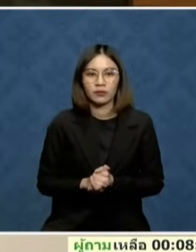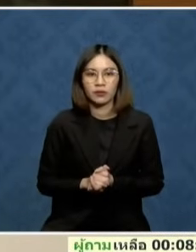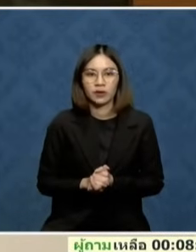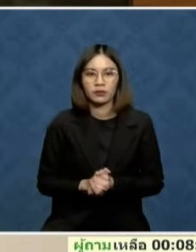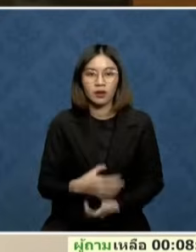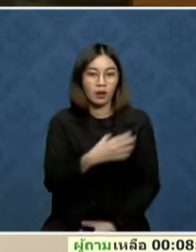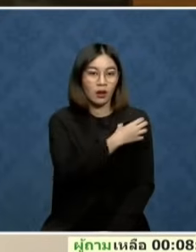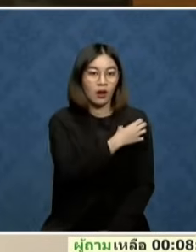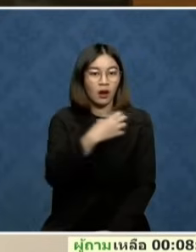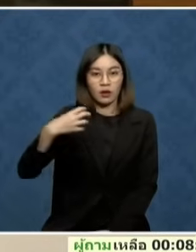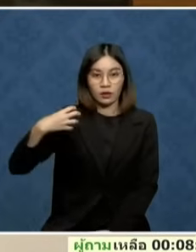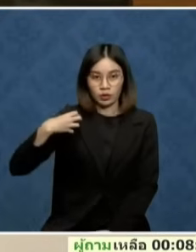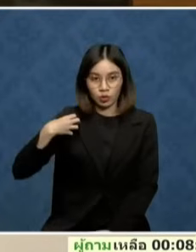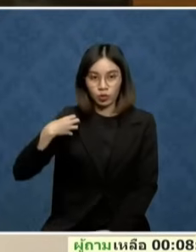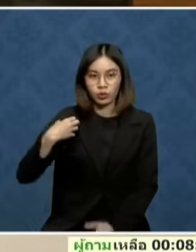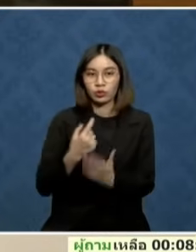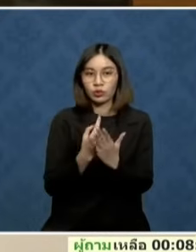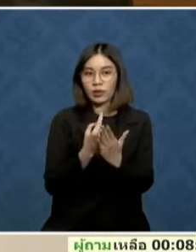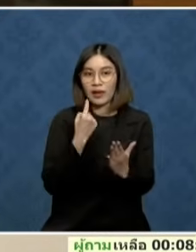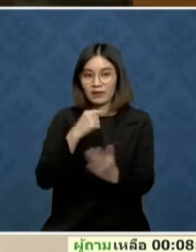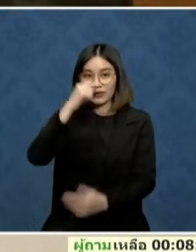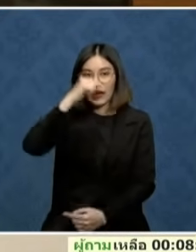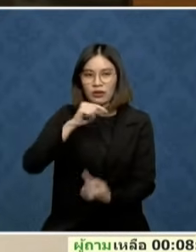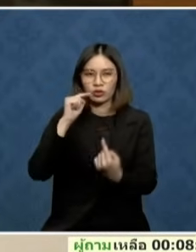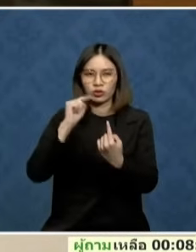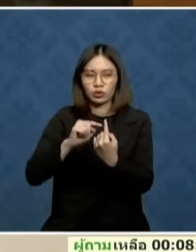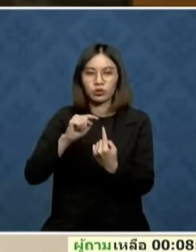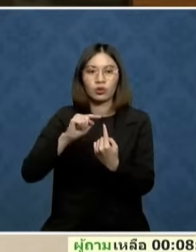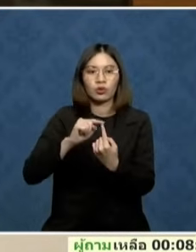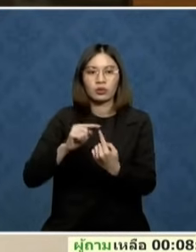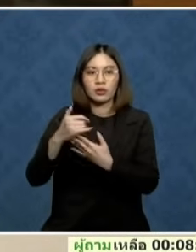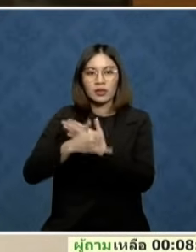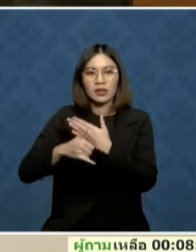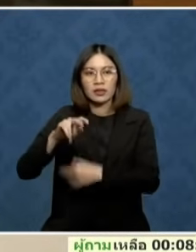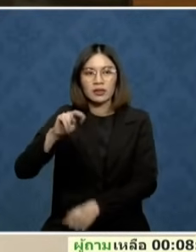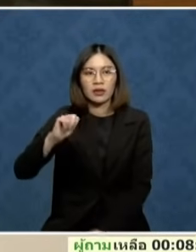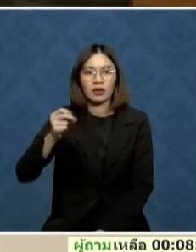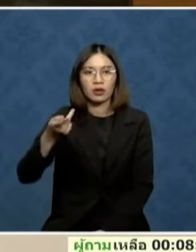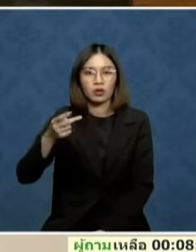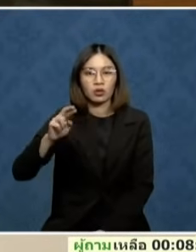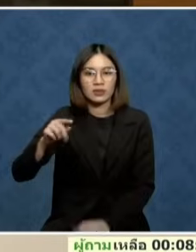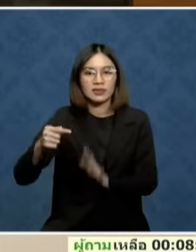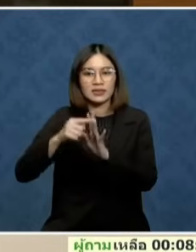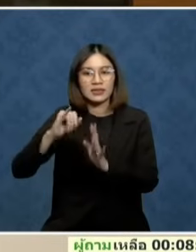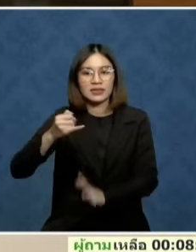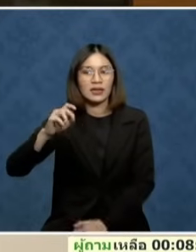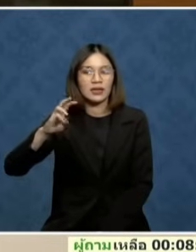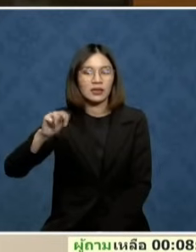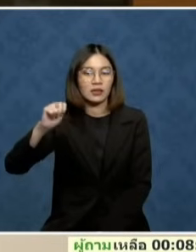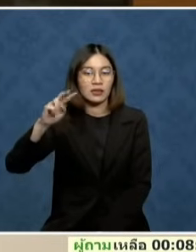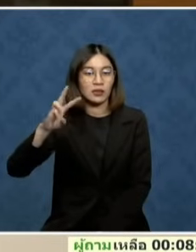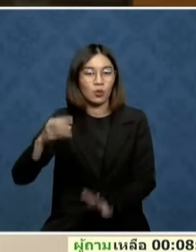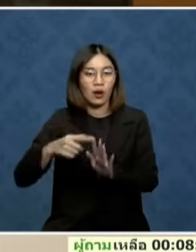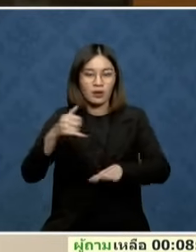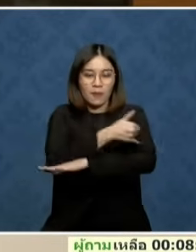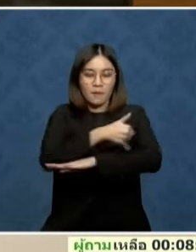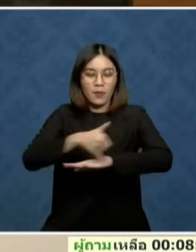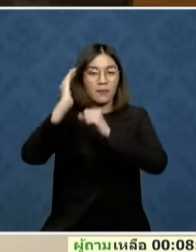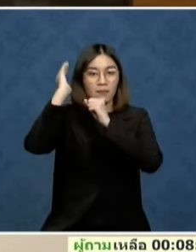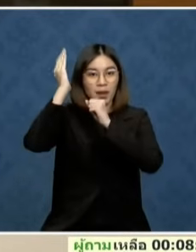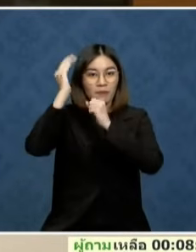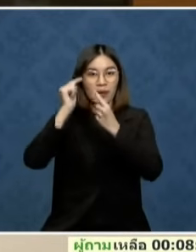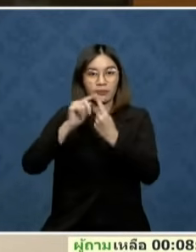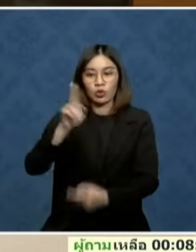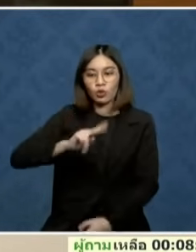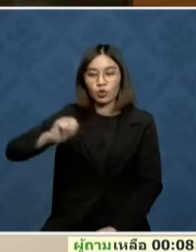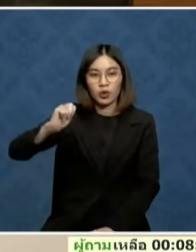ราชทูตผู้แทนถาวรไทยณ นครเจนีวาได้กล่าวถ้อยแถลงในการประชุมคณะมนตรีสิทธิมนุษยชนแห่งสหประช